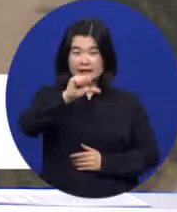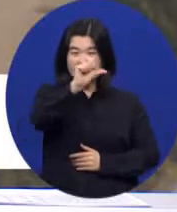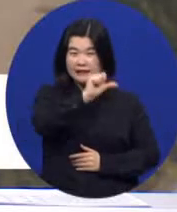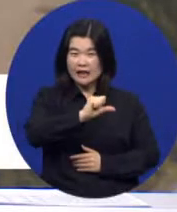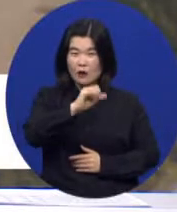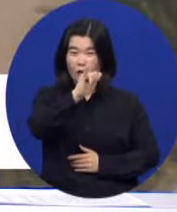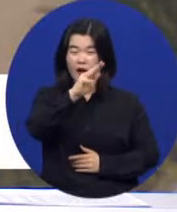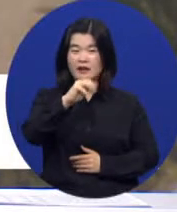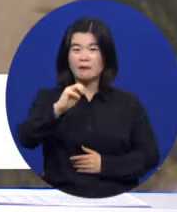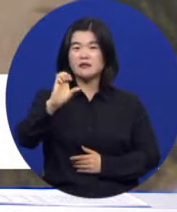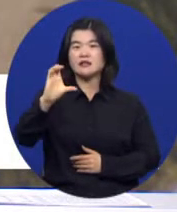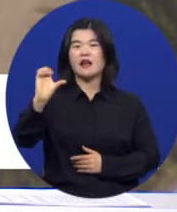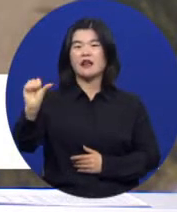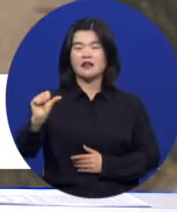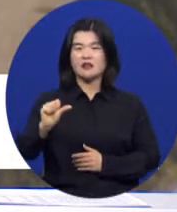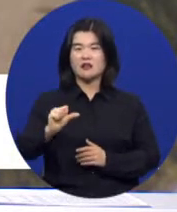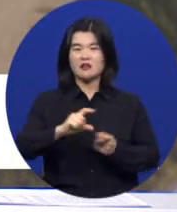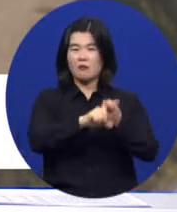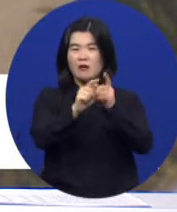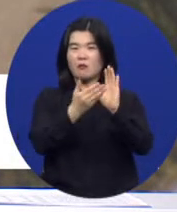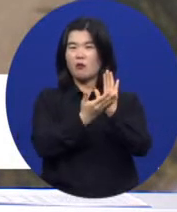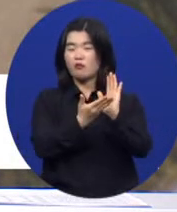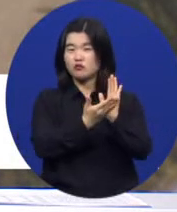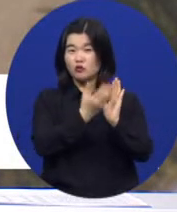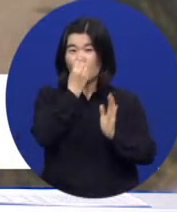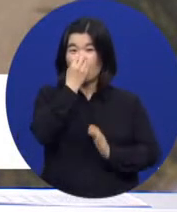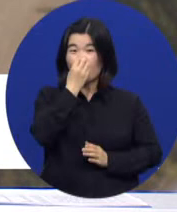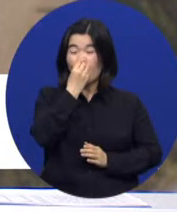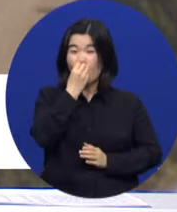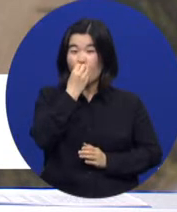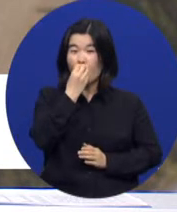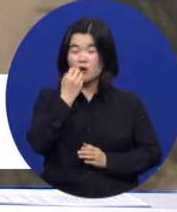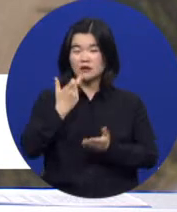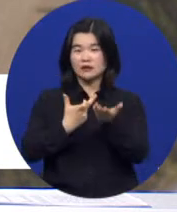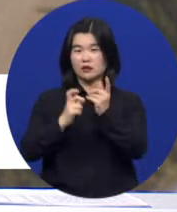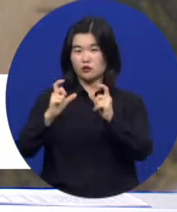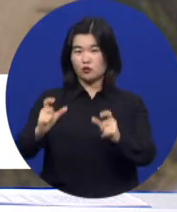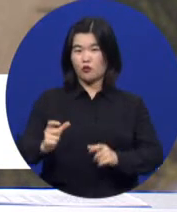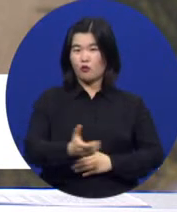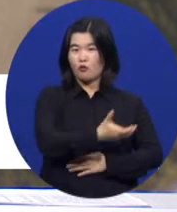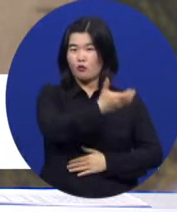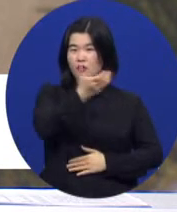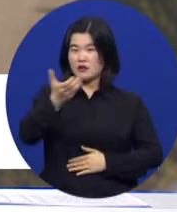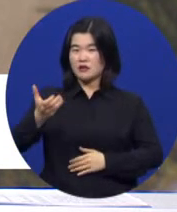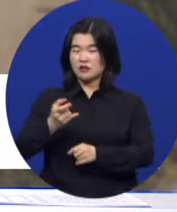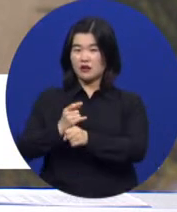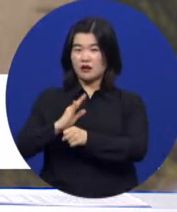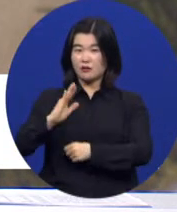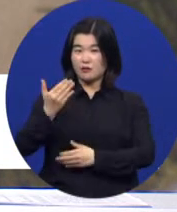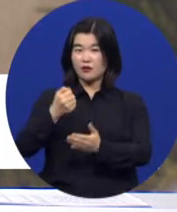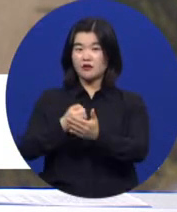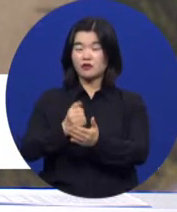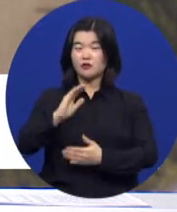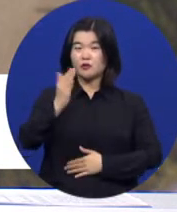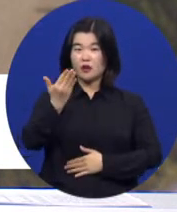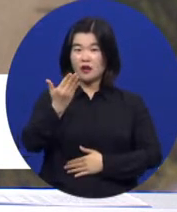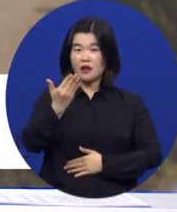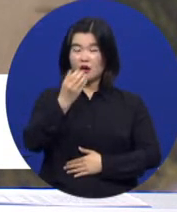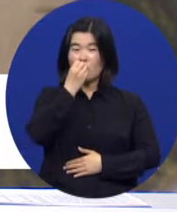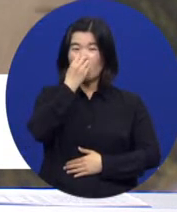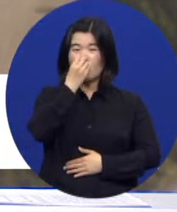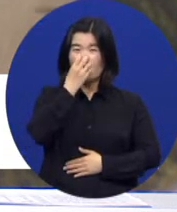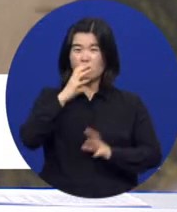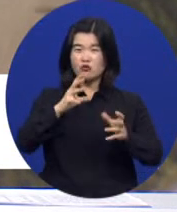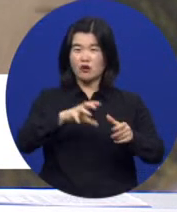아시아태평양 YMCA 연맹 본부가 홍콩에서 평화의 섬 제주도로 이전하기로 결정했습니다. 최근